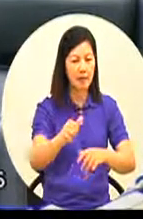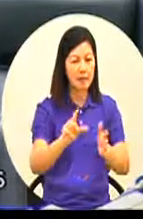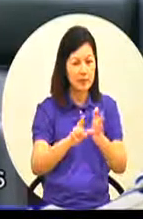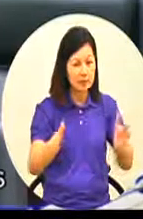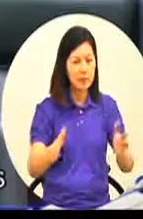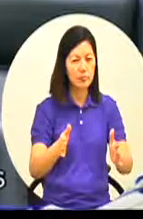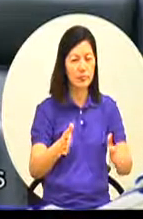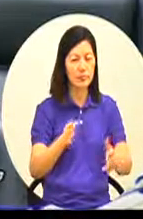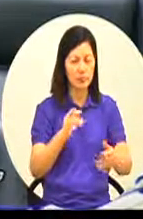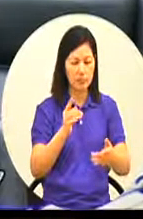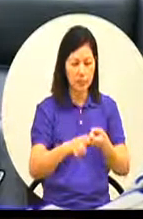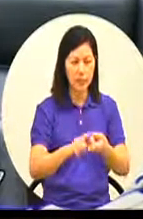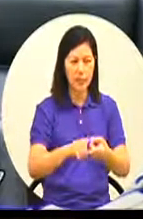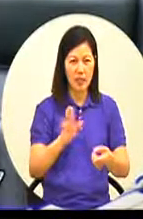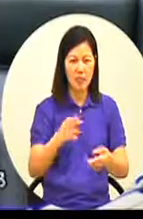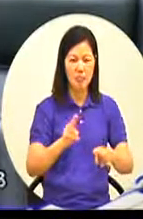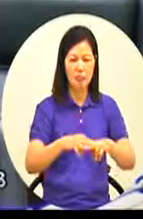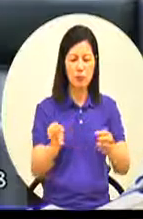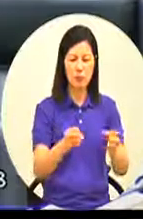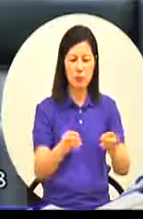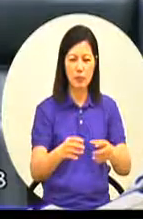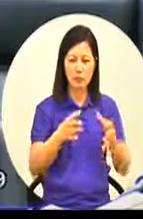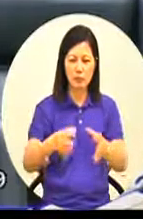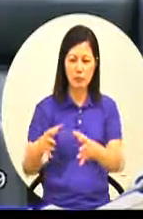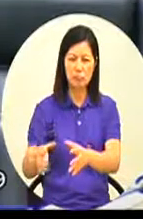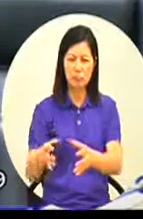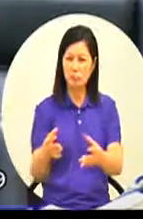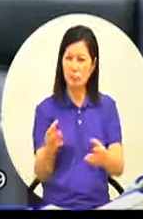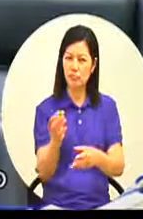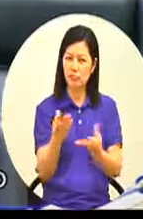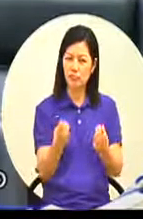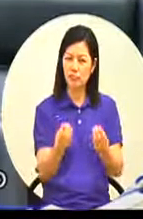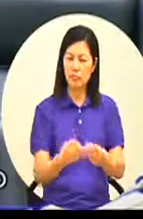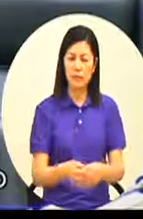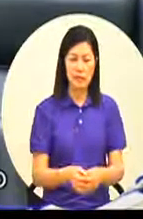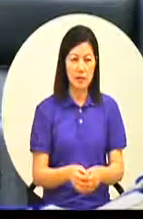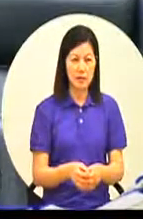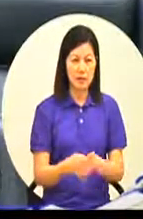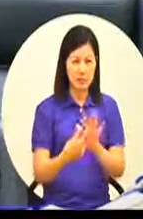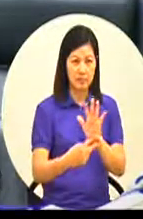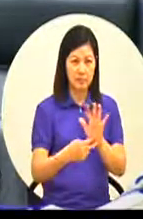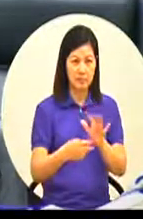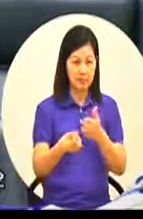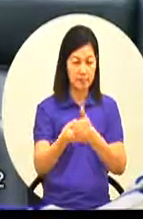是一个座谈会好像目前都没有一个办理了啊，针对这个问题，请局长可不可以回答一下？